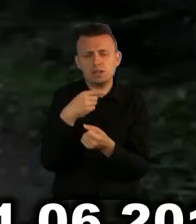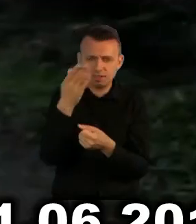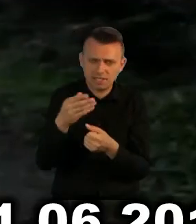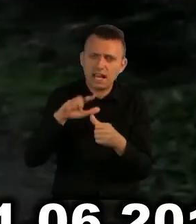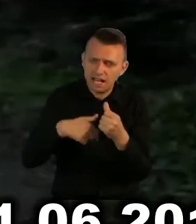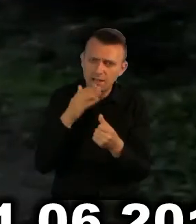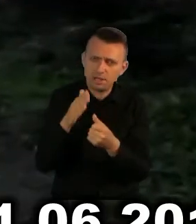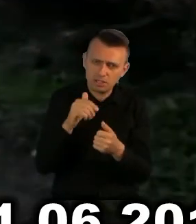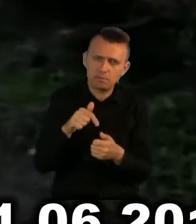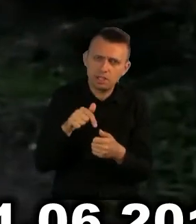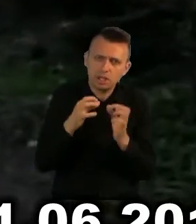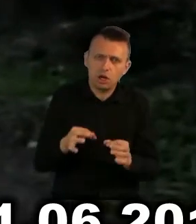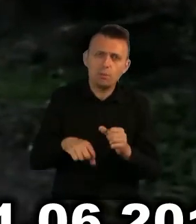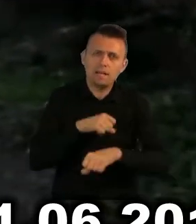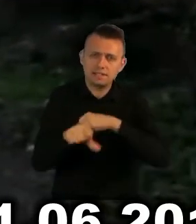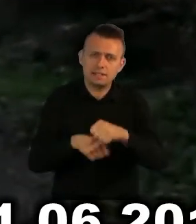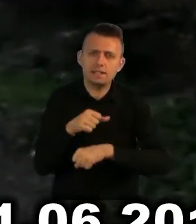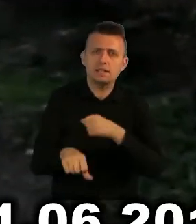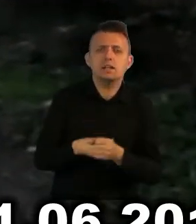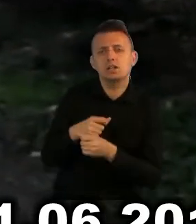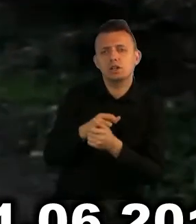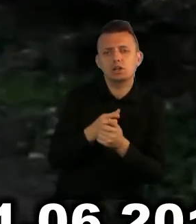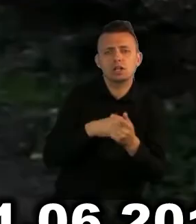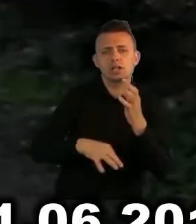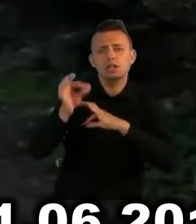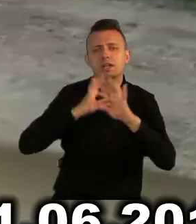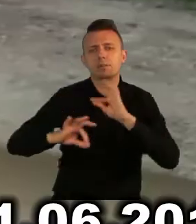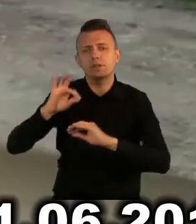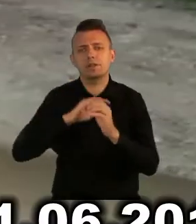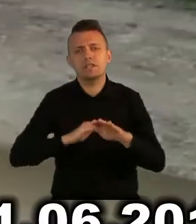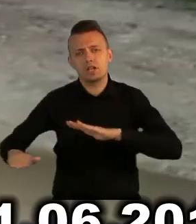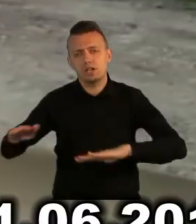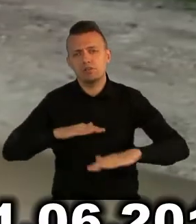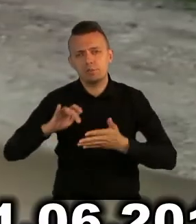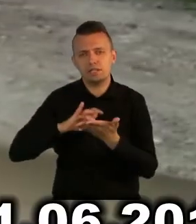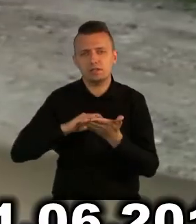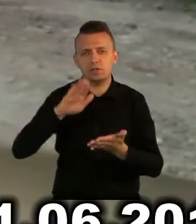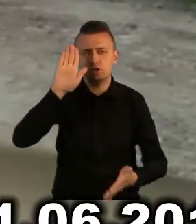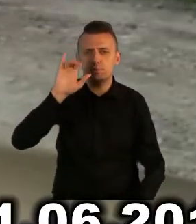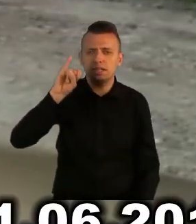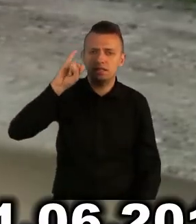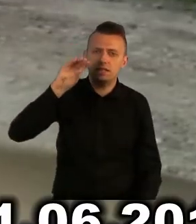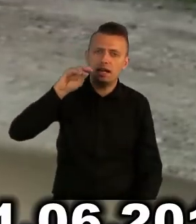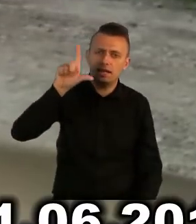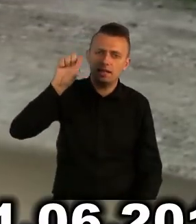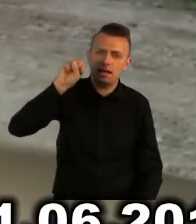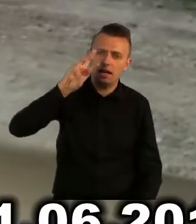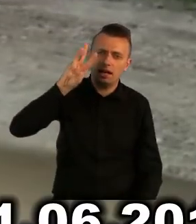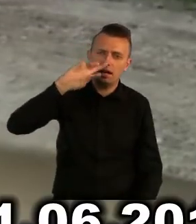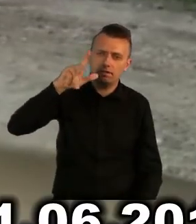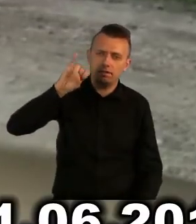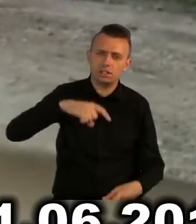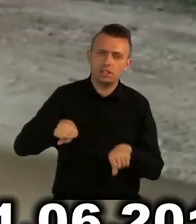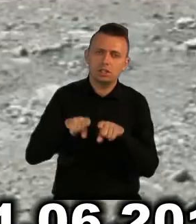wykonywać. Rozstrzygnięty został również przetarg na przebudowę drogi w miejscowości Bielawki. Wygrało przedsiębiorstwo budowy dróg i mostów RBDIM z